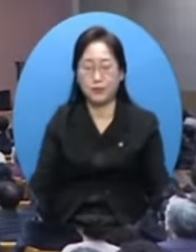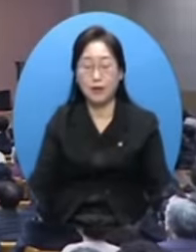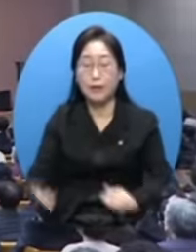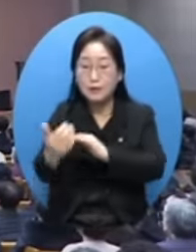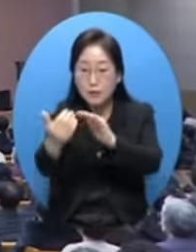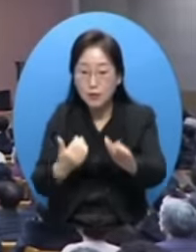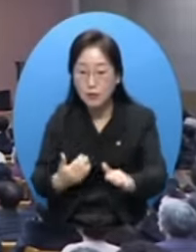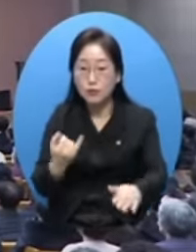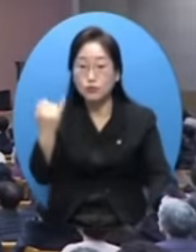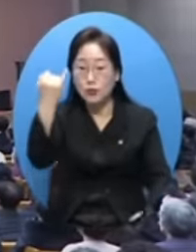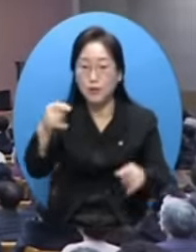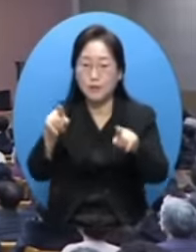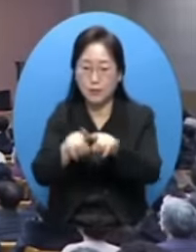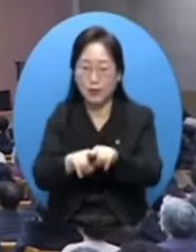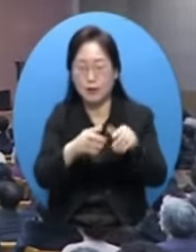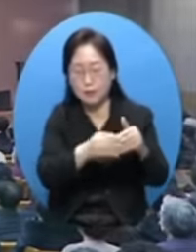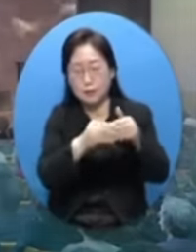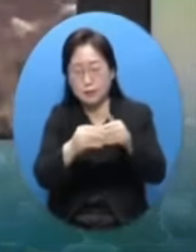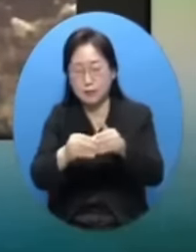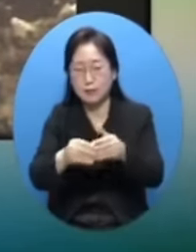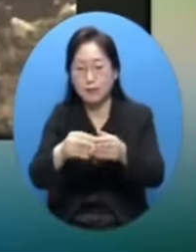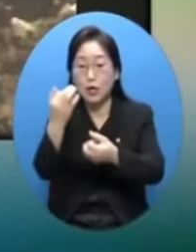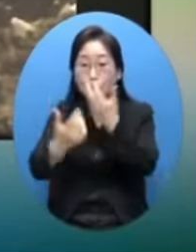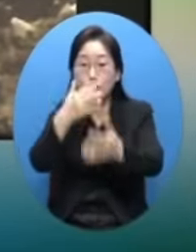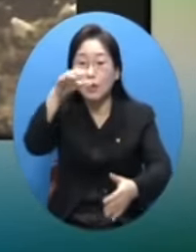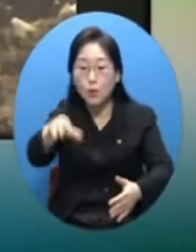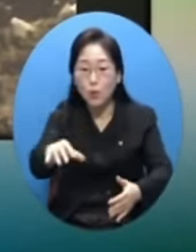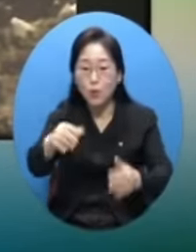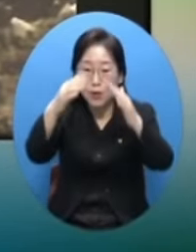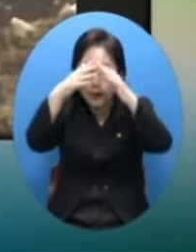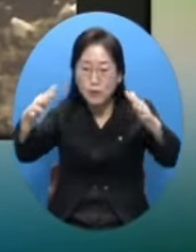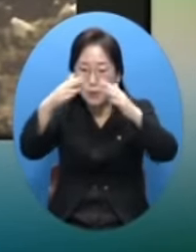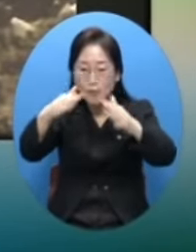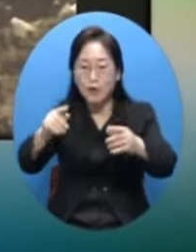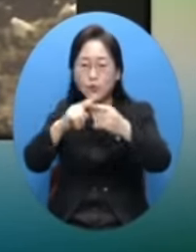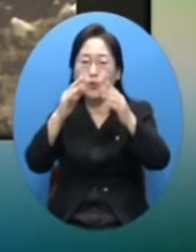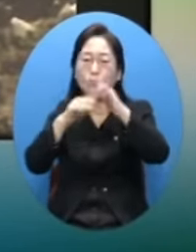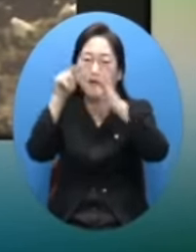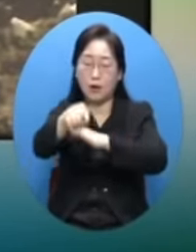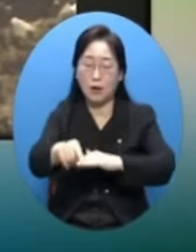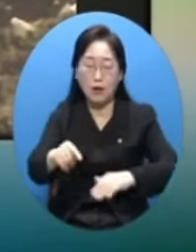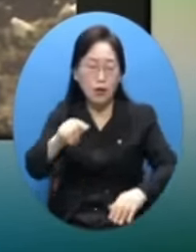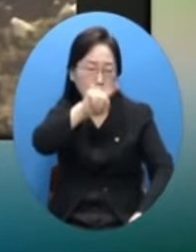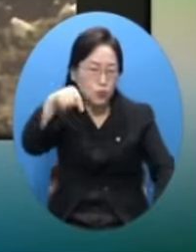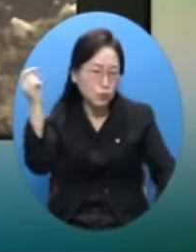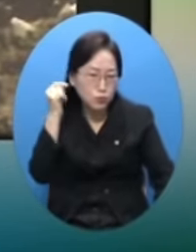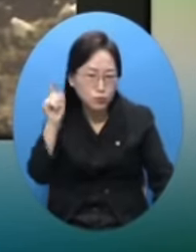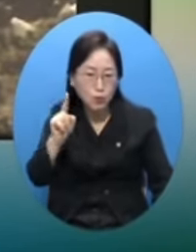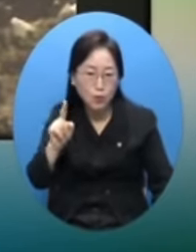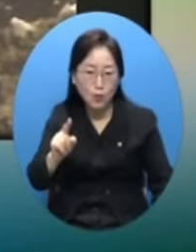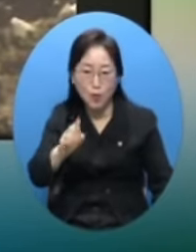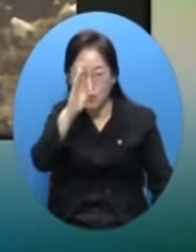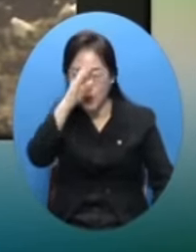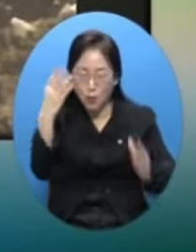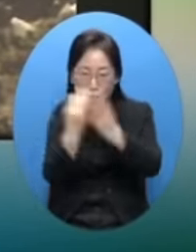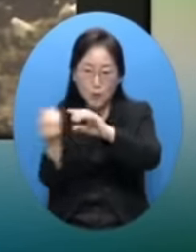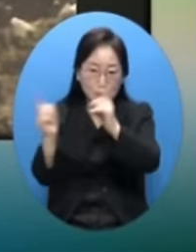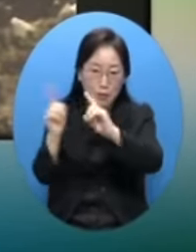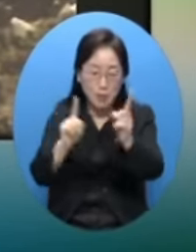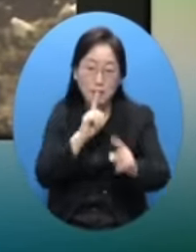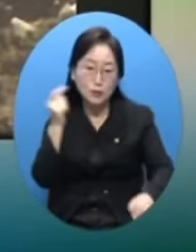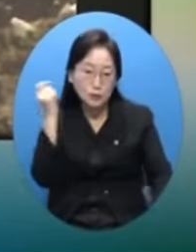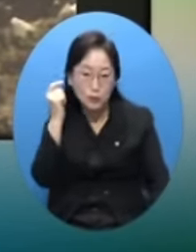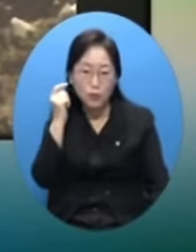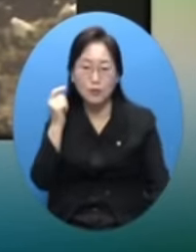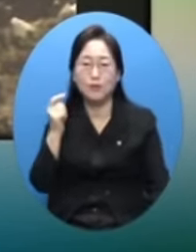갑니다 그때 소모니 나기를 대동의 천막 교가 있는데 거기 가면 모든 병을 다 고친다 그래가지고 그 얘기를